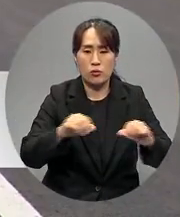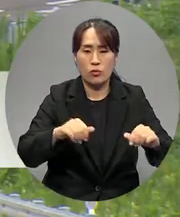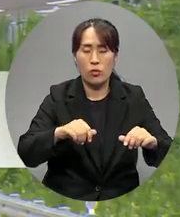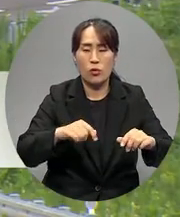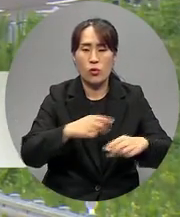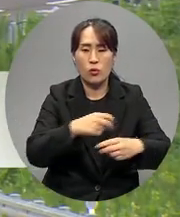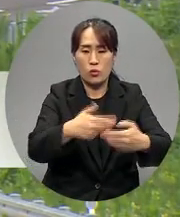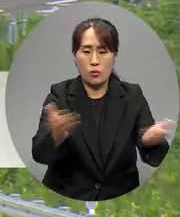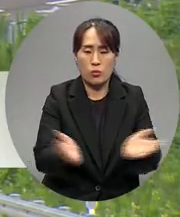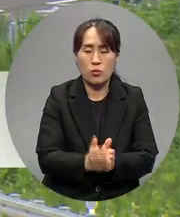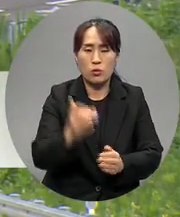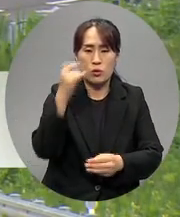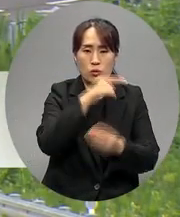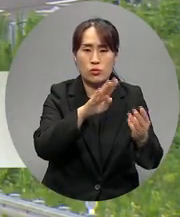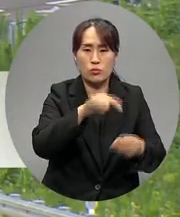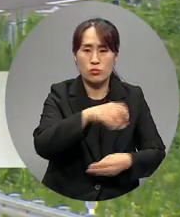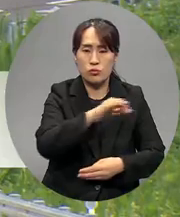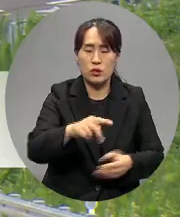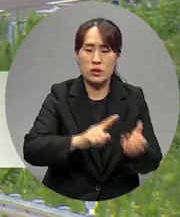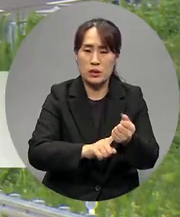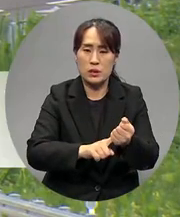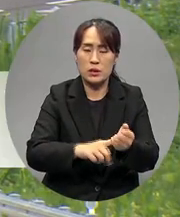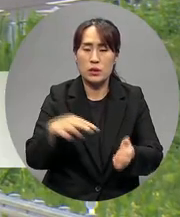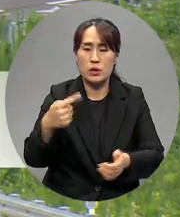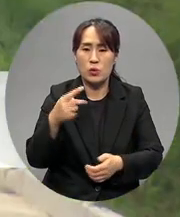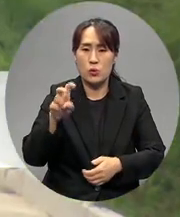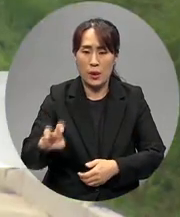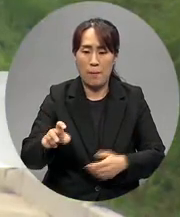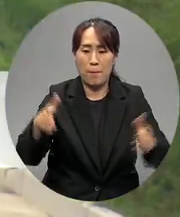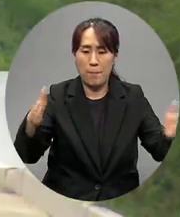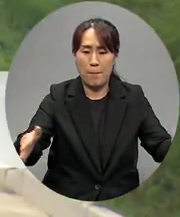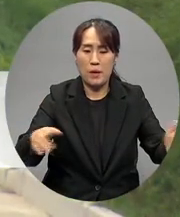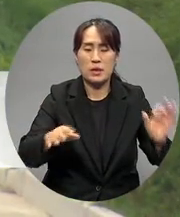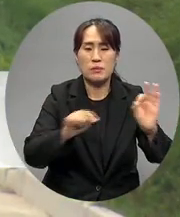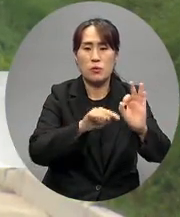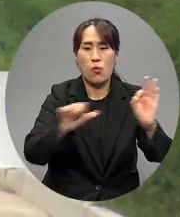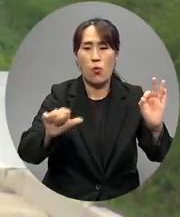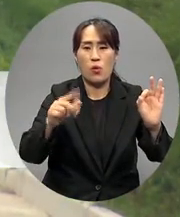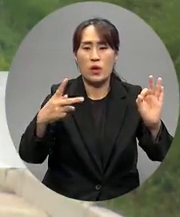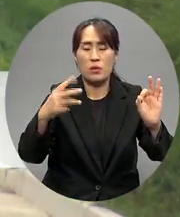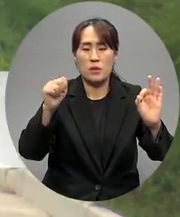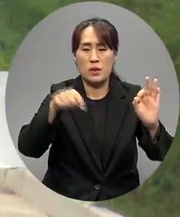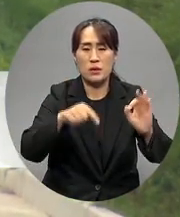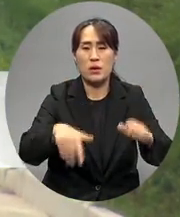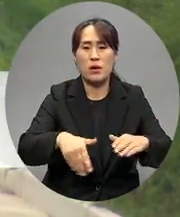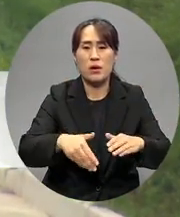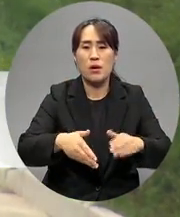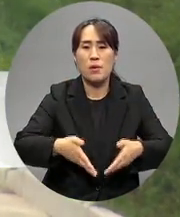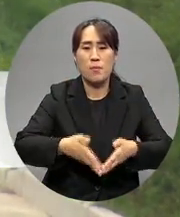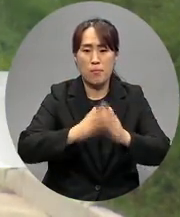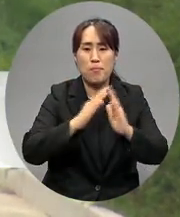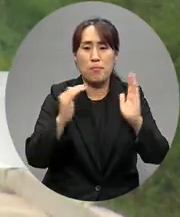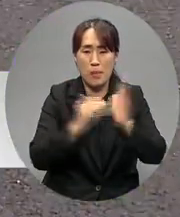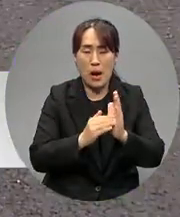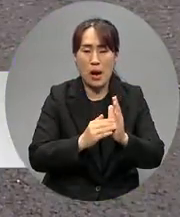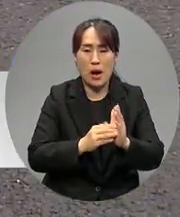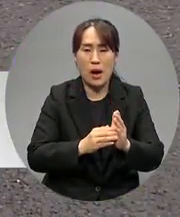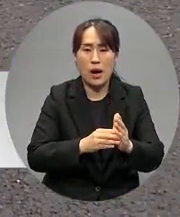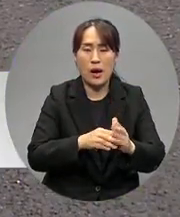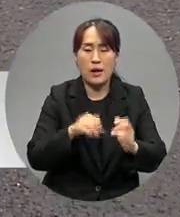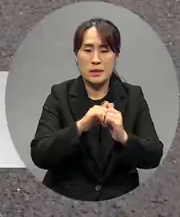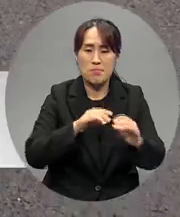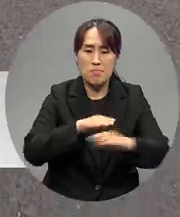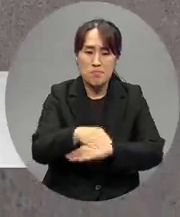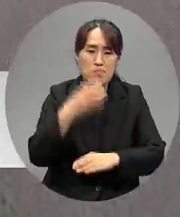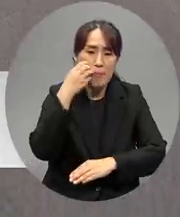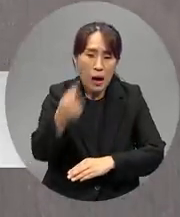국토교통부는 청주 북위교차로에서 증평 도당교차로 사이 10.5km 구간이 완료됨에 따라 이용자들의 편의를